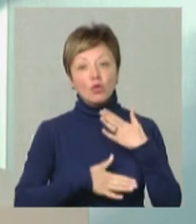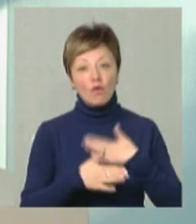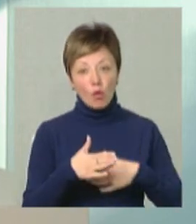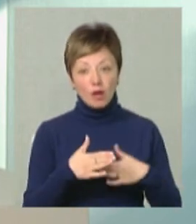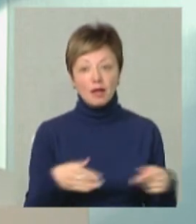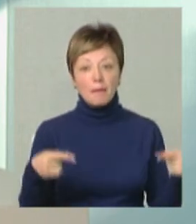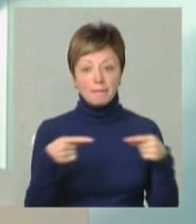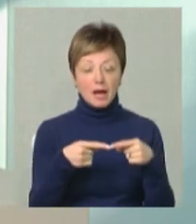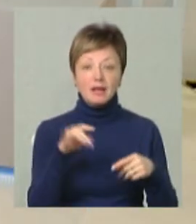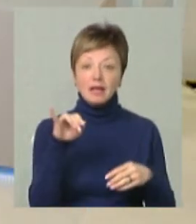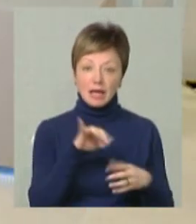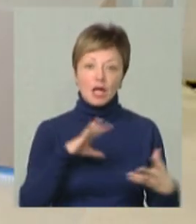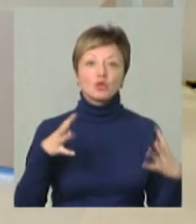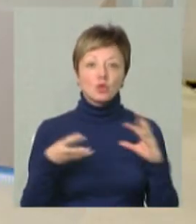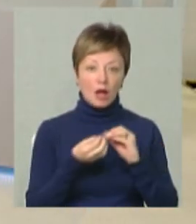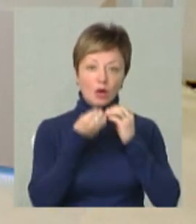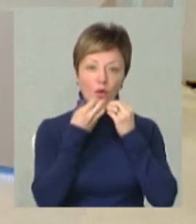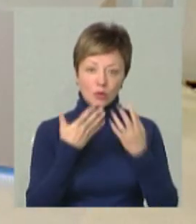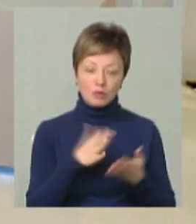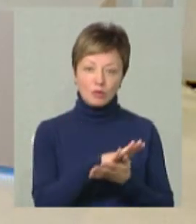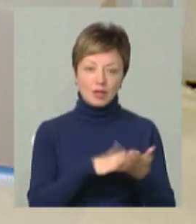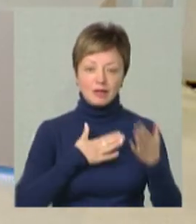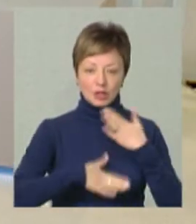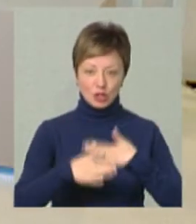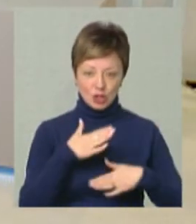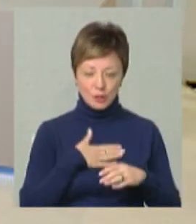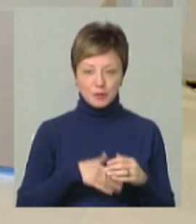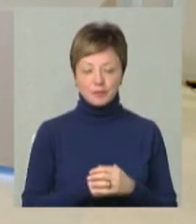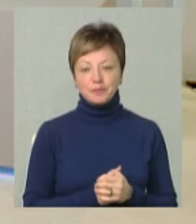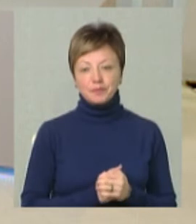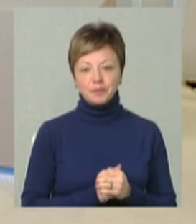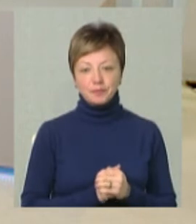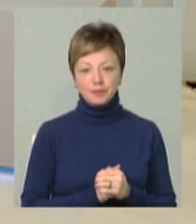задоволення певне, а і результат потім тішив.